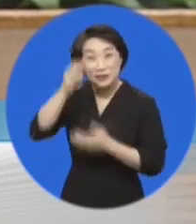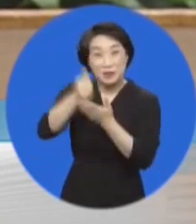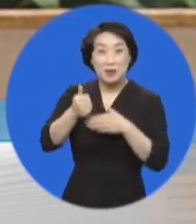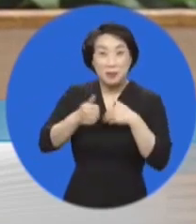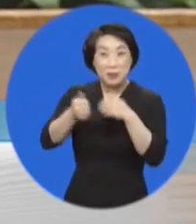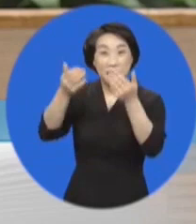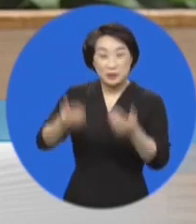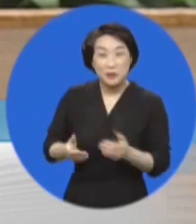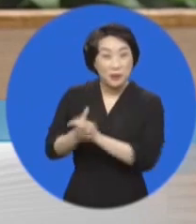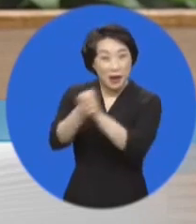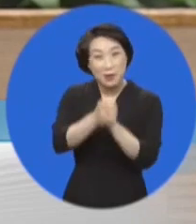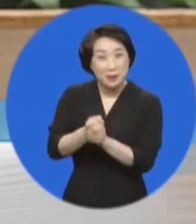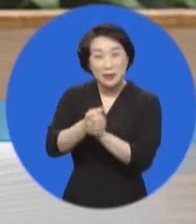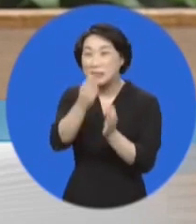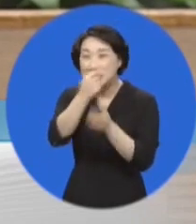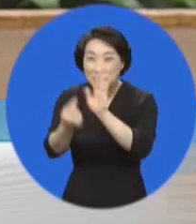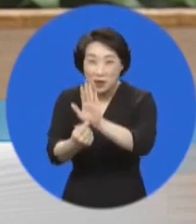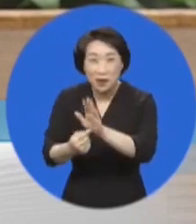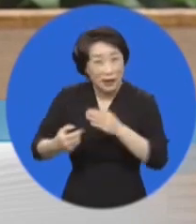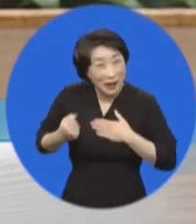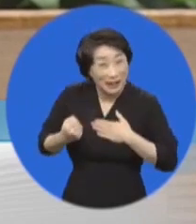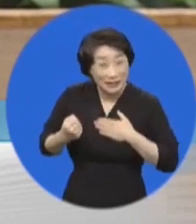성령으로 주신 화목의 증거,